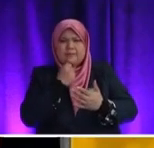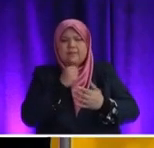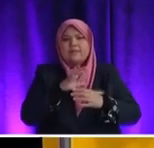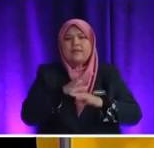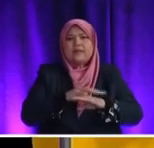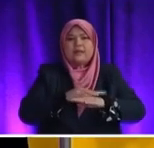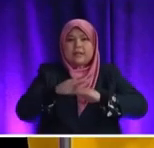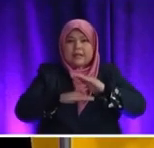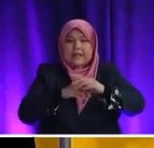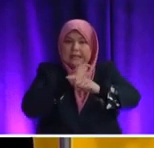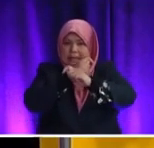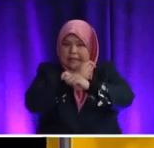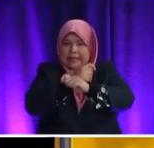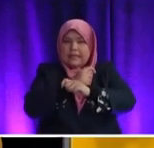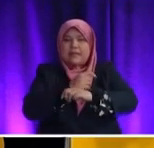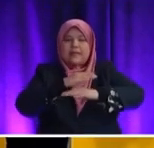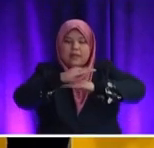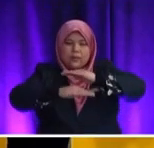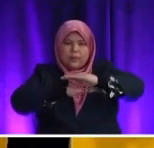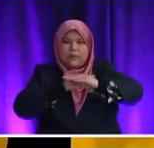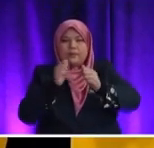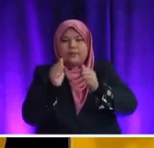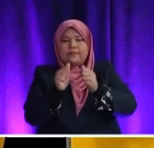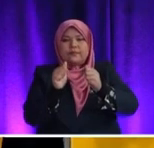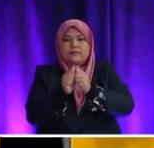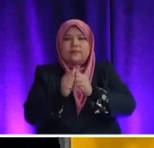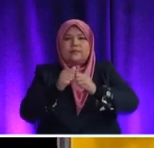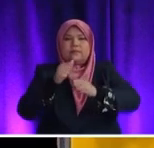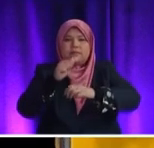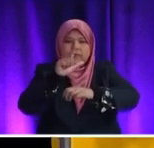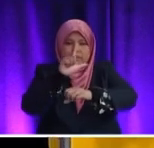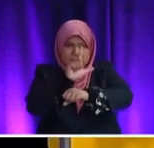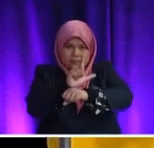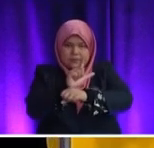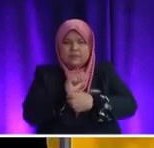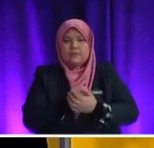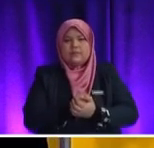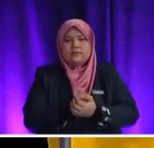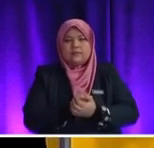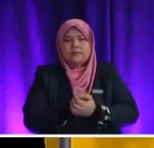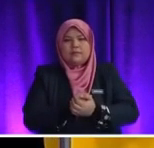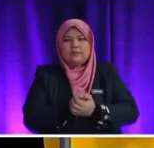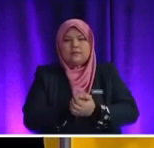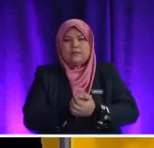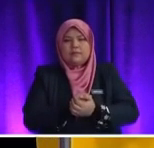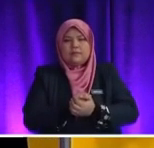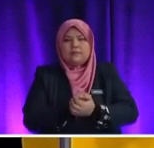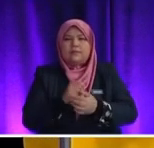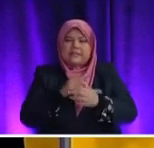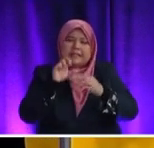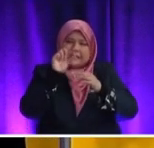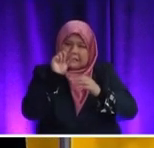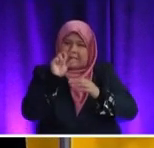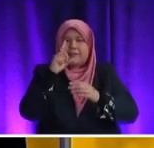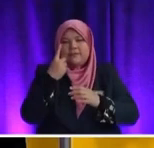kita Nah bagi tahan hakisan sugita akan Salurkan dengan logam-logam yang berharga lainnya ya Jadi tapi lapisannya saya bisa nipis